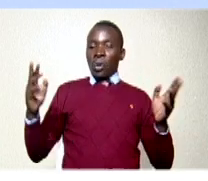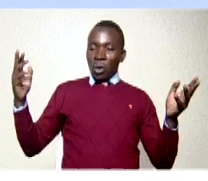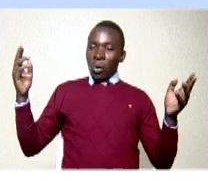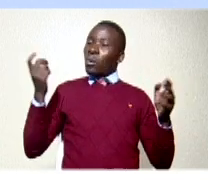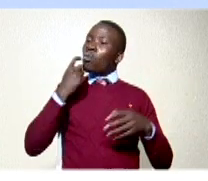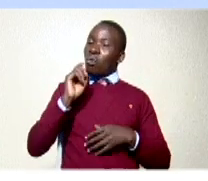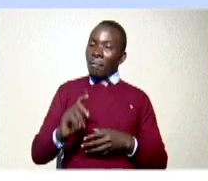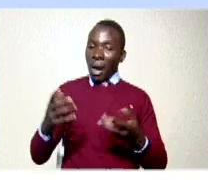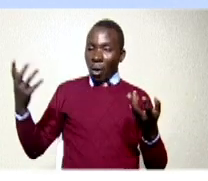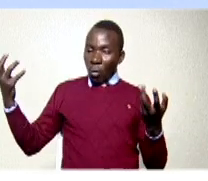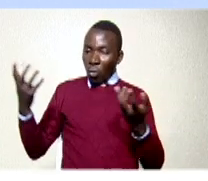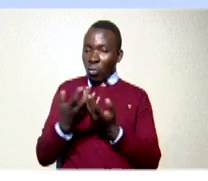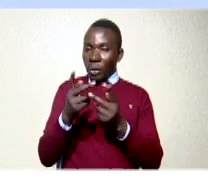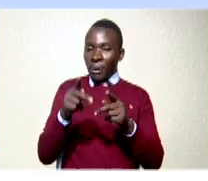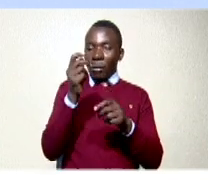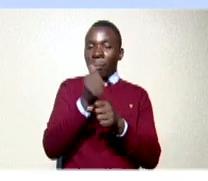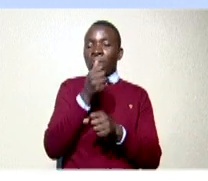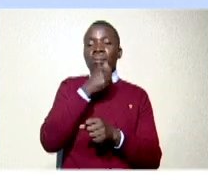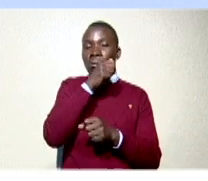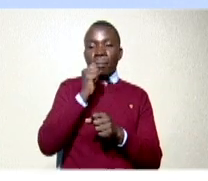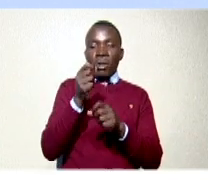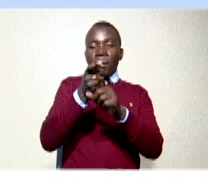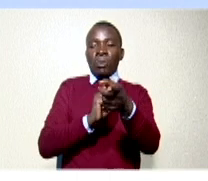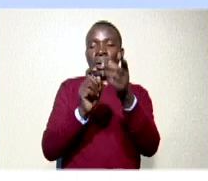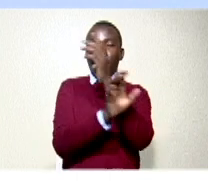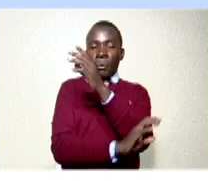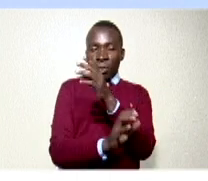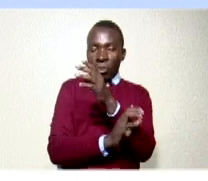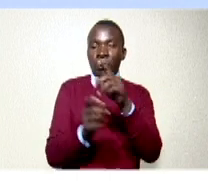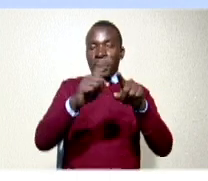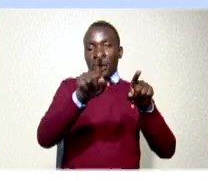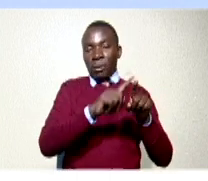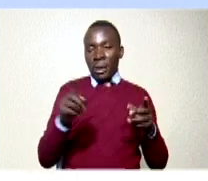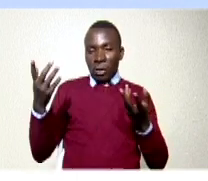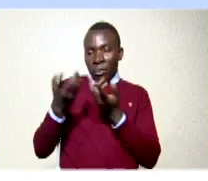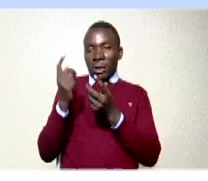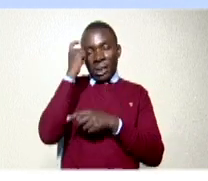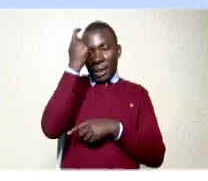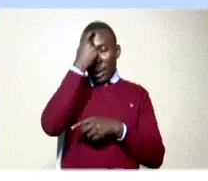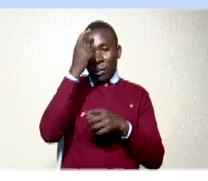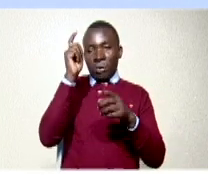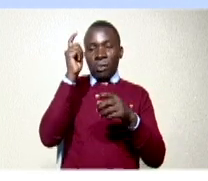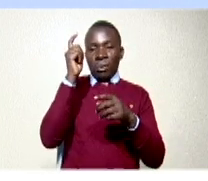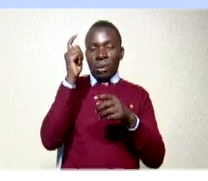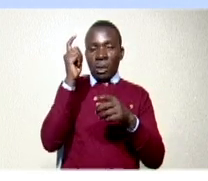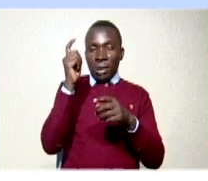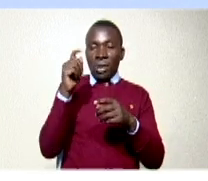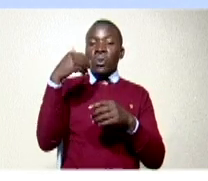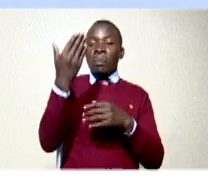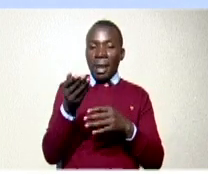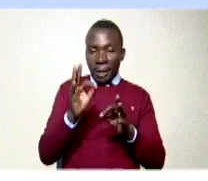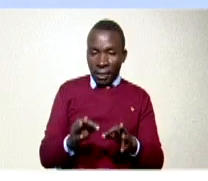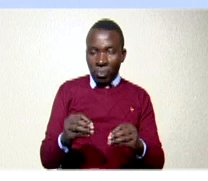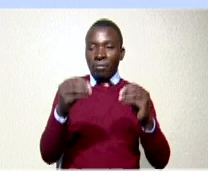bitandukanye, tubahuze n'abantu bo mu nzego za Leta kugira ngo nibitaragenda neza cyangwa bitava mu nzira bashobore guhurana,